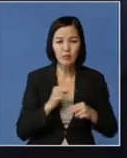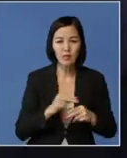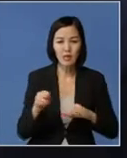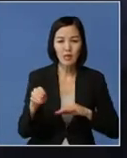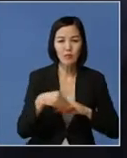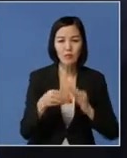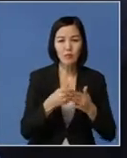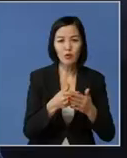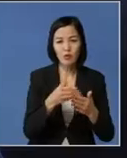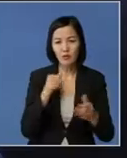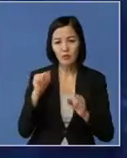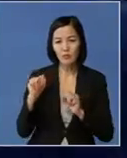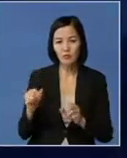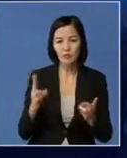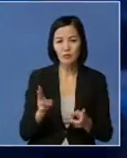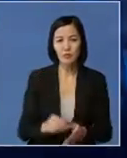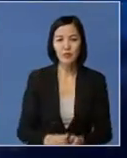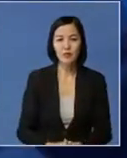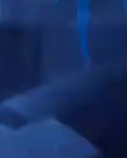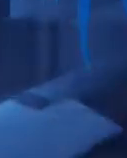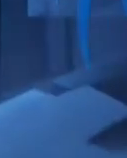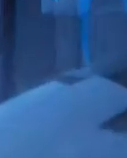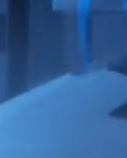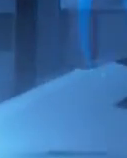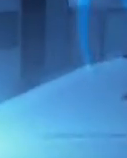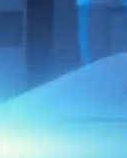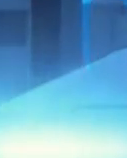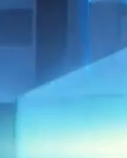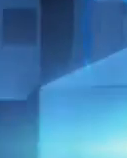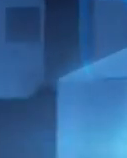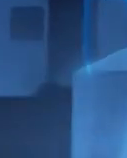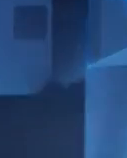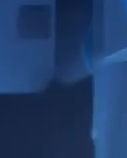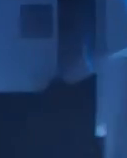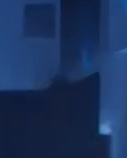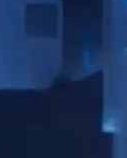жемқорлықтың жолын кеспек, дейді мамандар. Айым Сансыбаева, Айнұр Мейірханова, Жетісу арнасы.